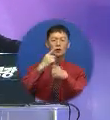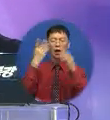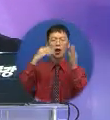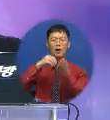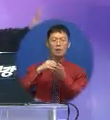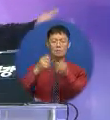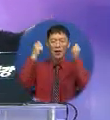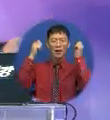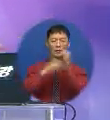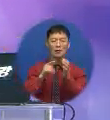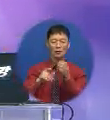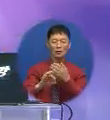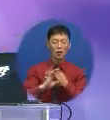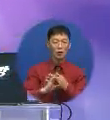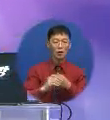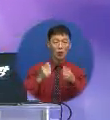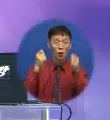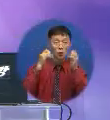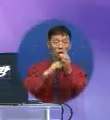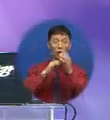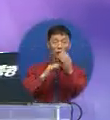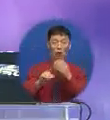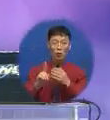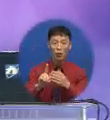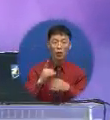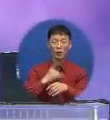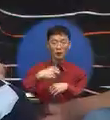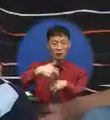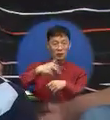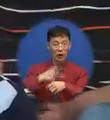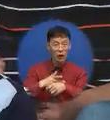졸업을 했어요. 그래서 이과대학 나와갖고 의사가 됐어요? 아니에요.